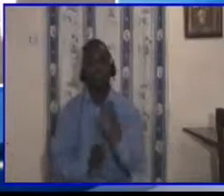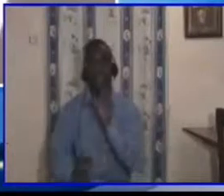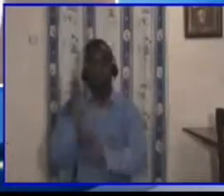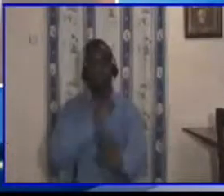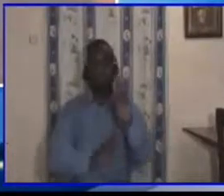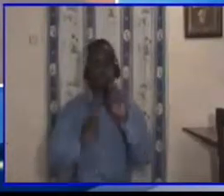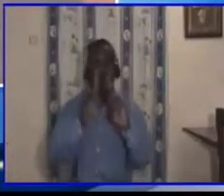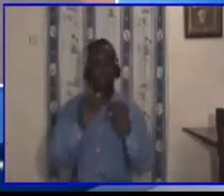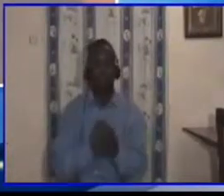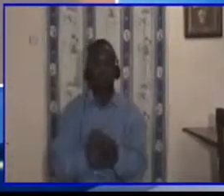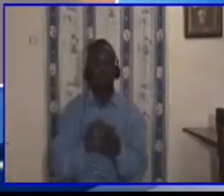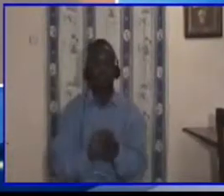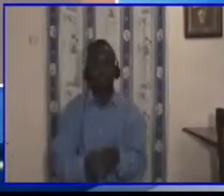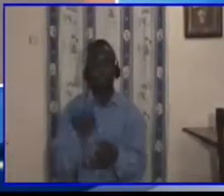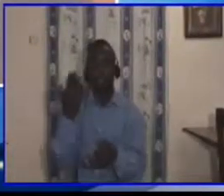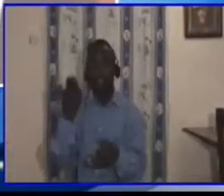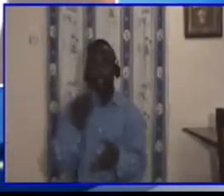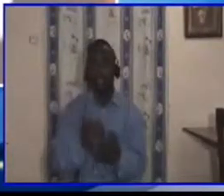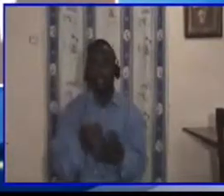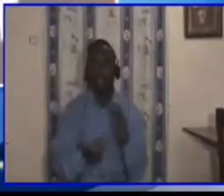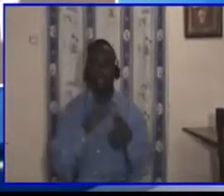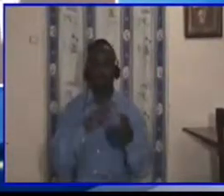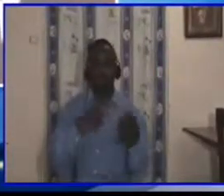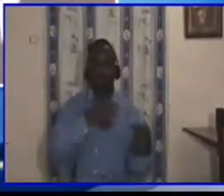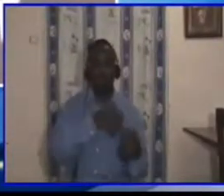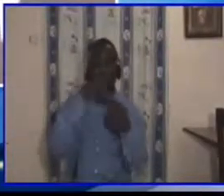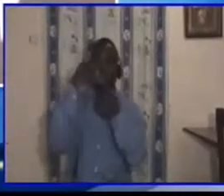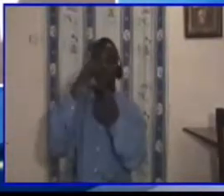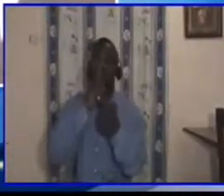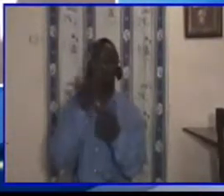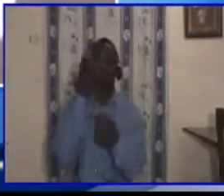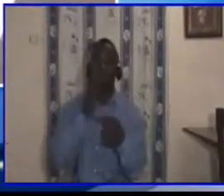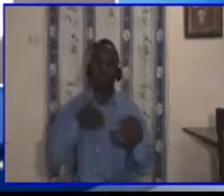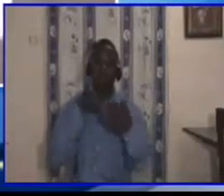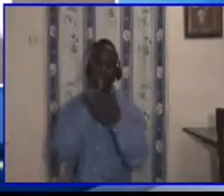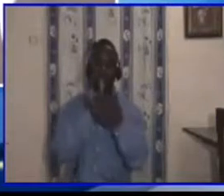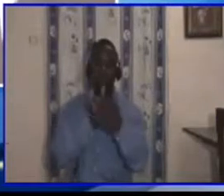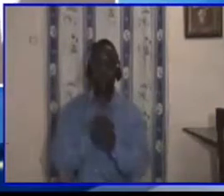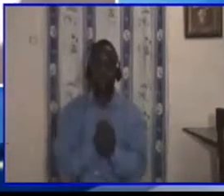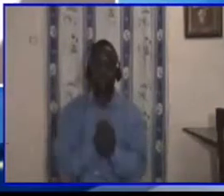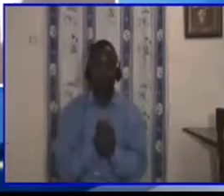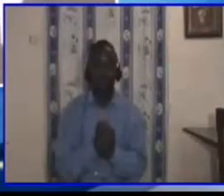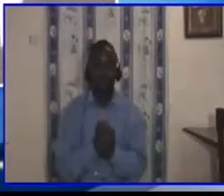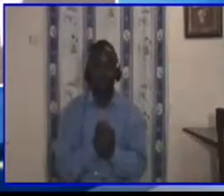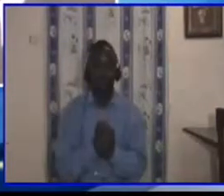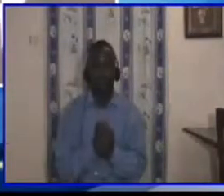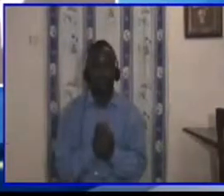uccise ma poi accade qualcosa di molto speciale